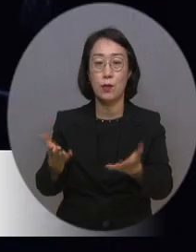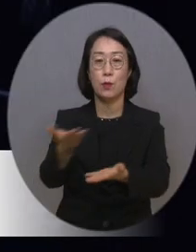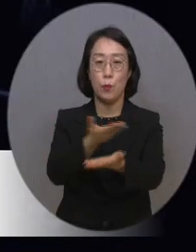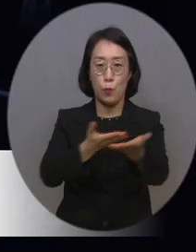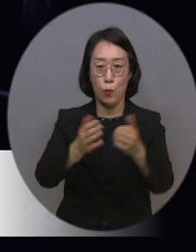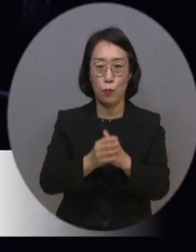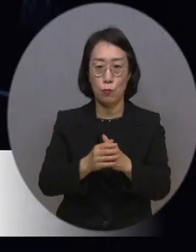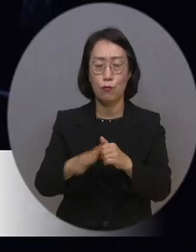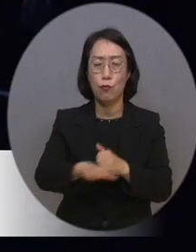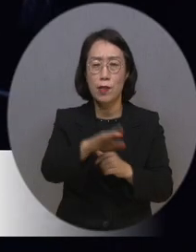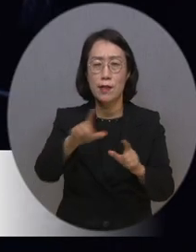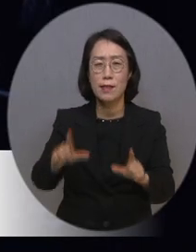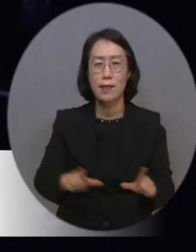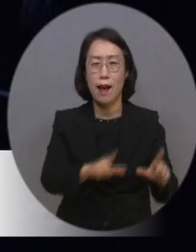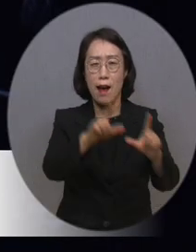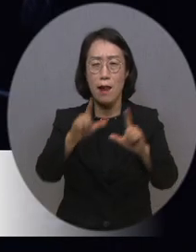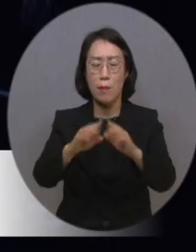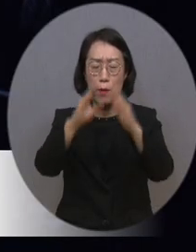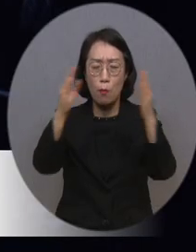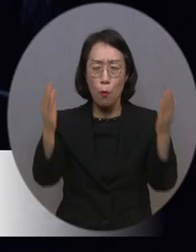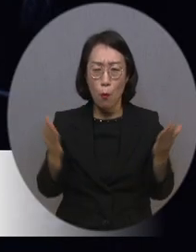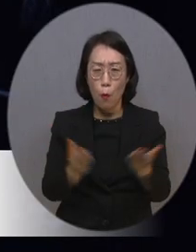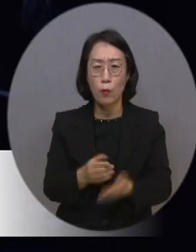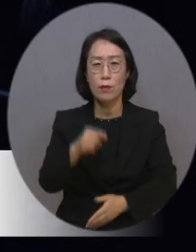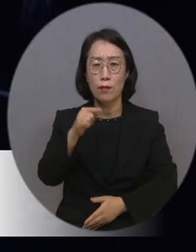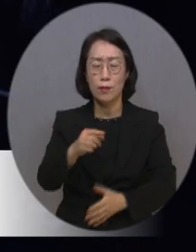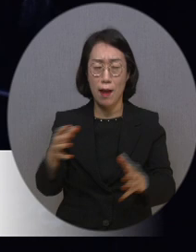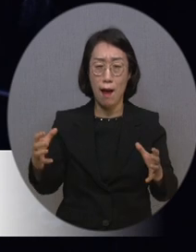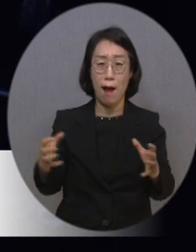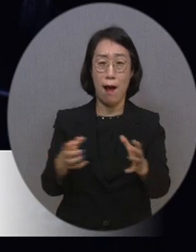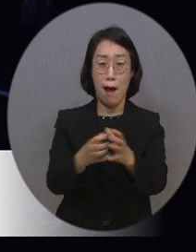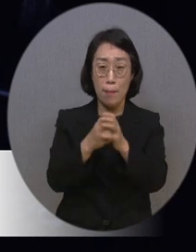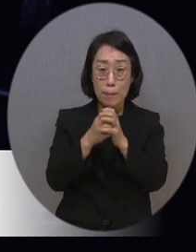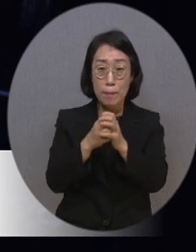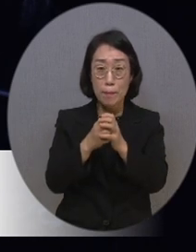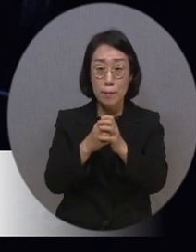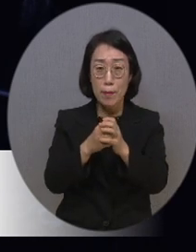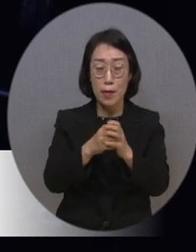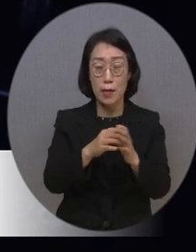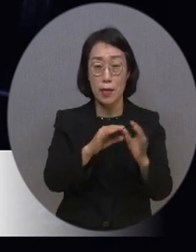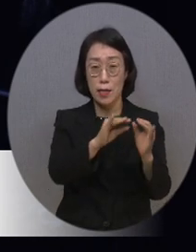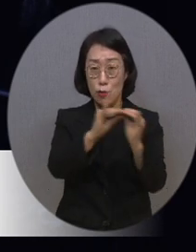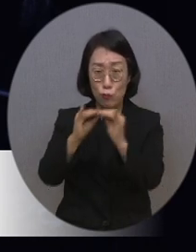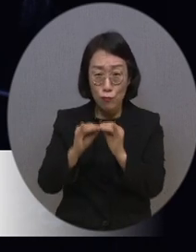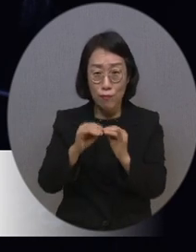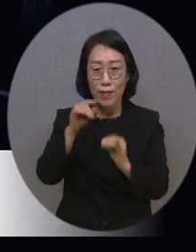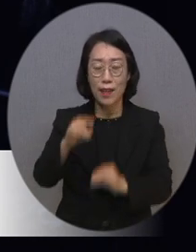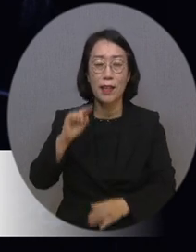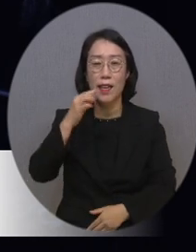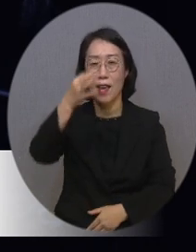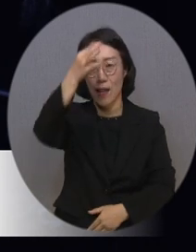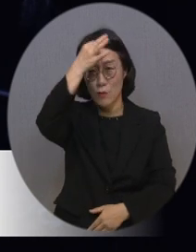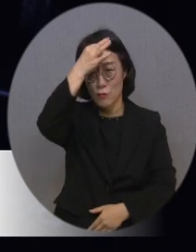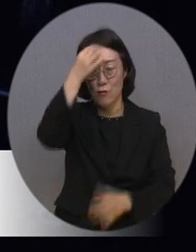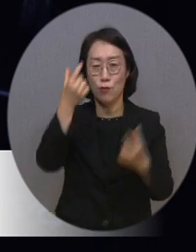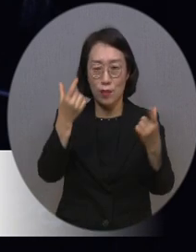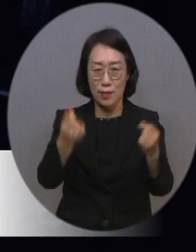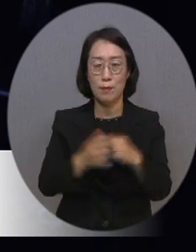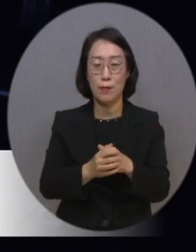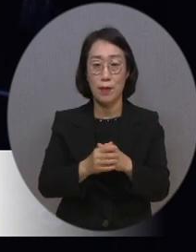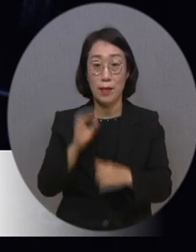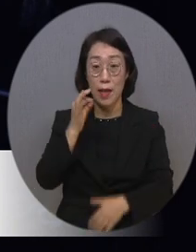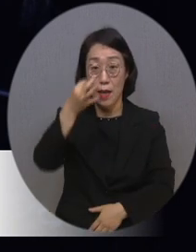우리의 삶의 모든 것들이 총체적으로 하나가 하모니가 되어서 만들어내는 것이 예술이 아닌가 싶습니다.